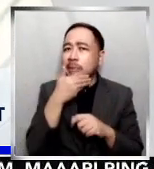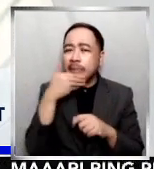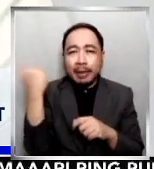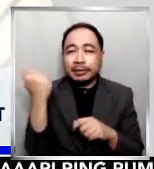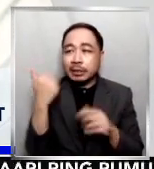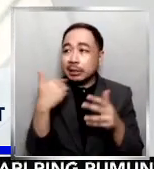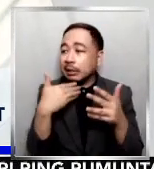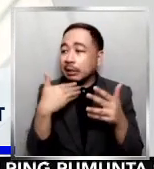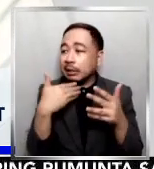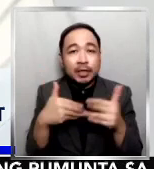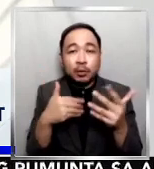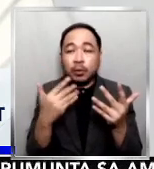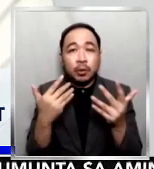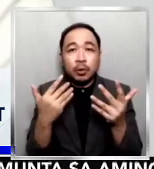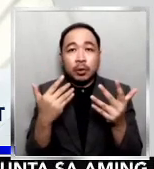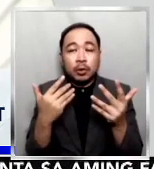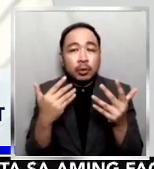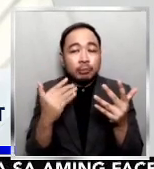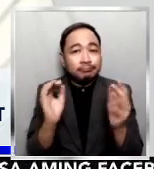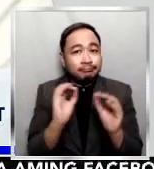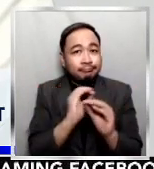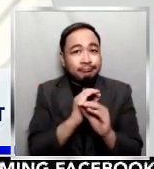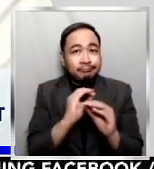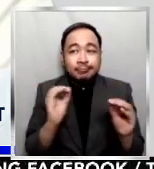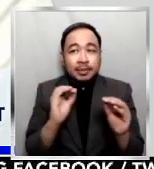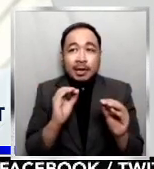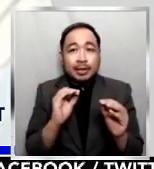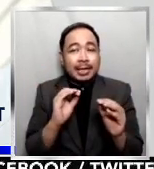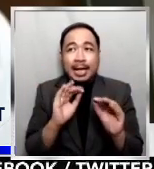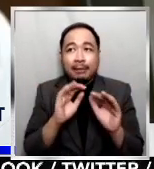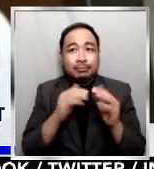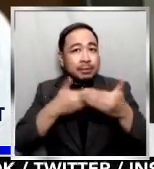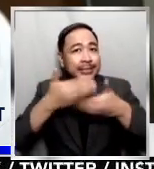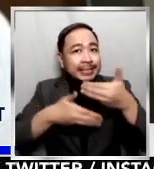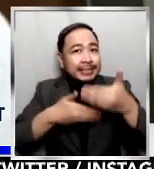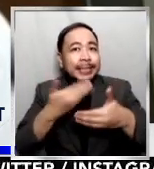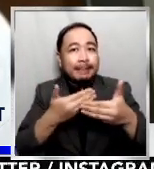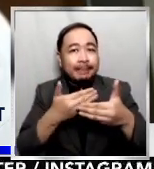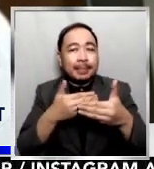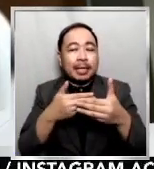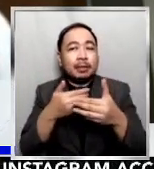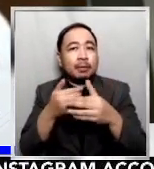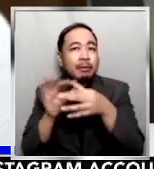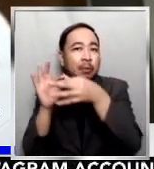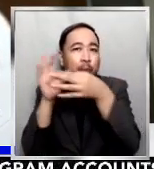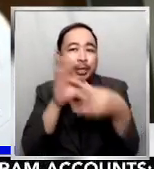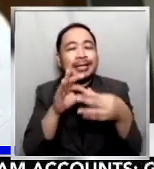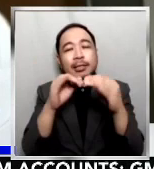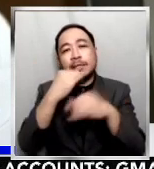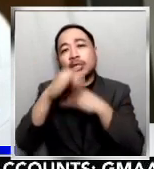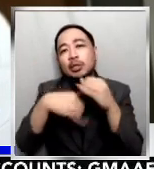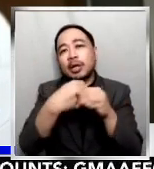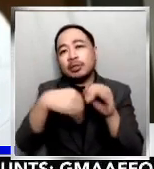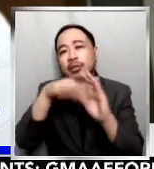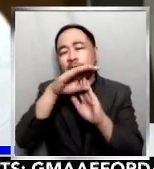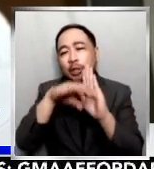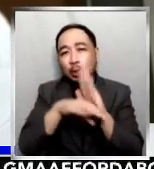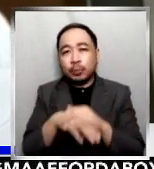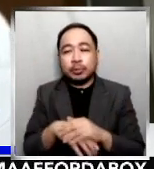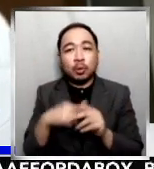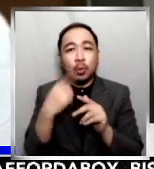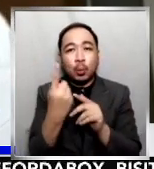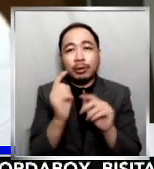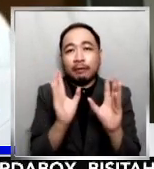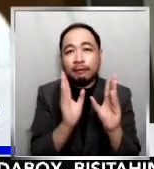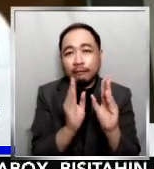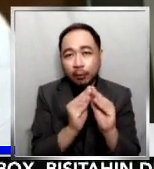of an enforcement mechanism under international law. Sa isang forum ng Strat-based ADR Institute, sinabi ni dating